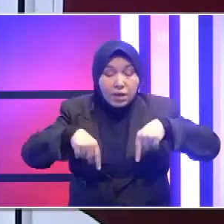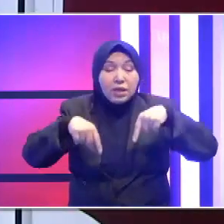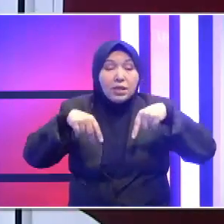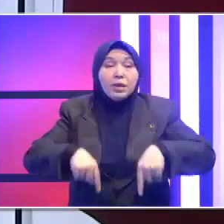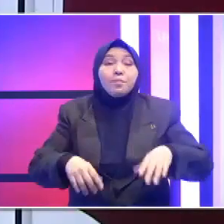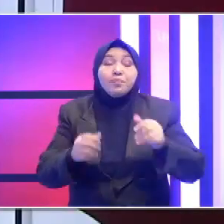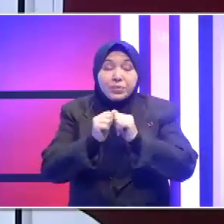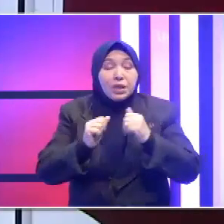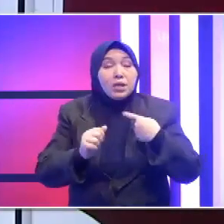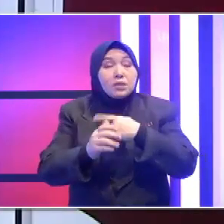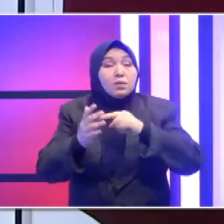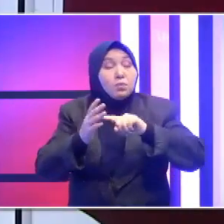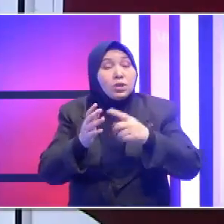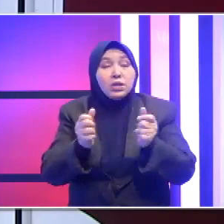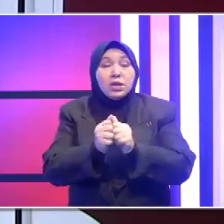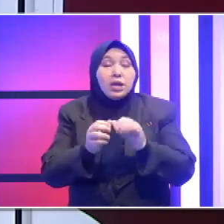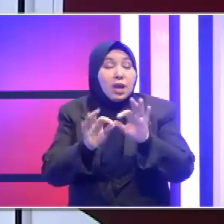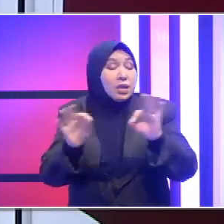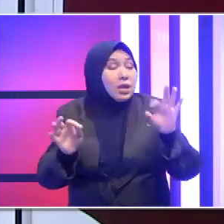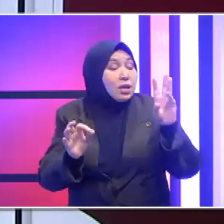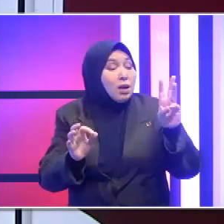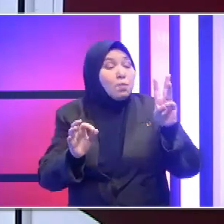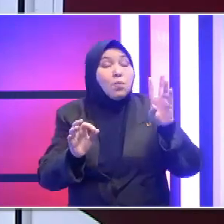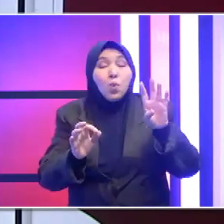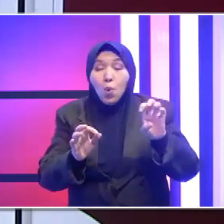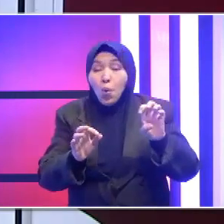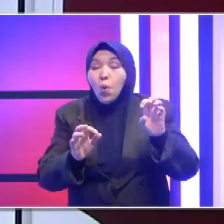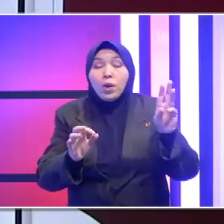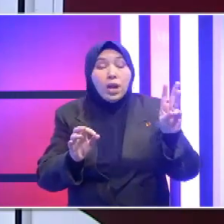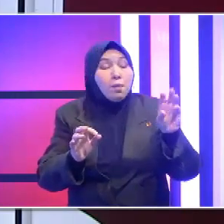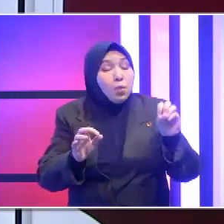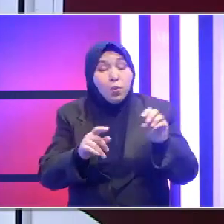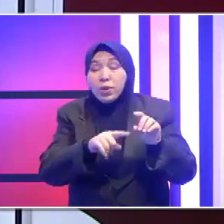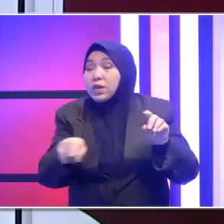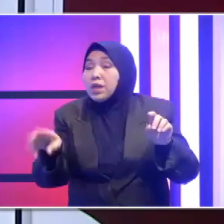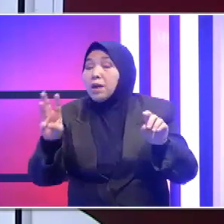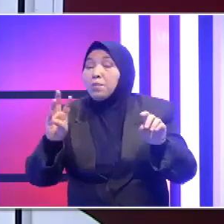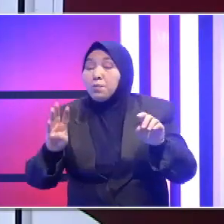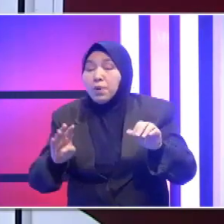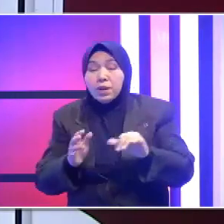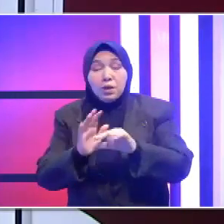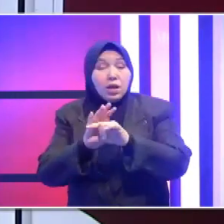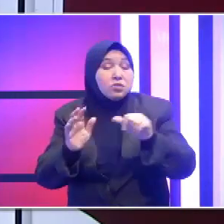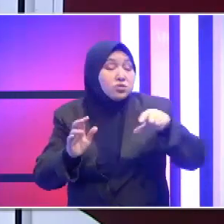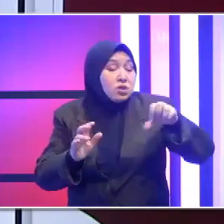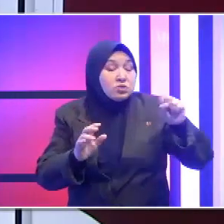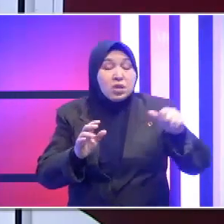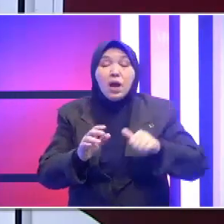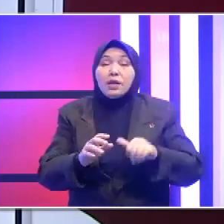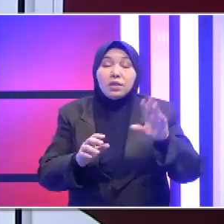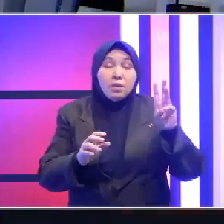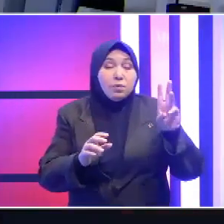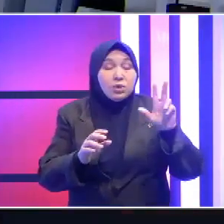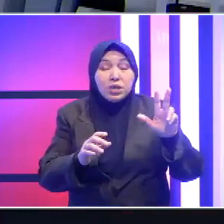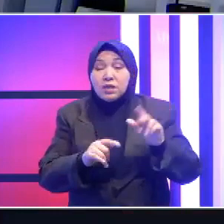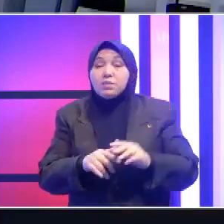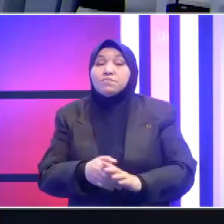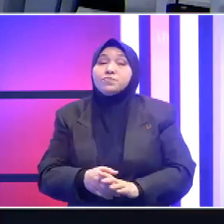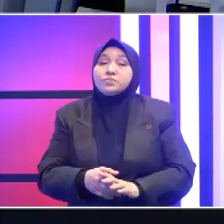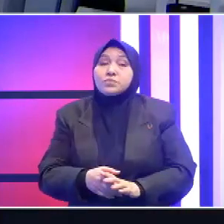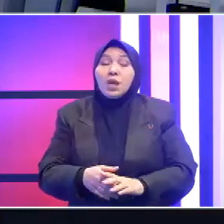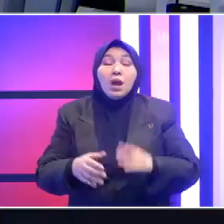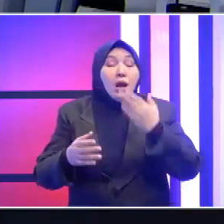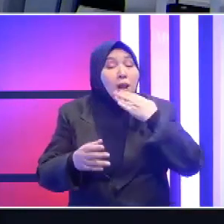hari ini Mari sama-sama kita mulutnya dengan ayat 63 64 surah al-qasas halaman 393 Samosir itu